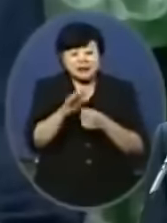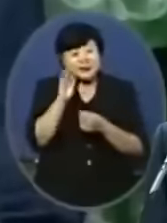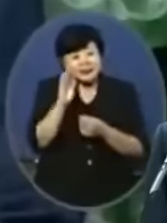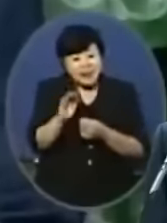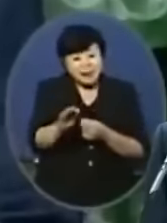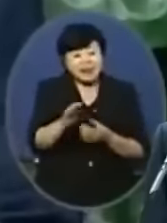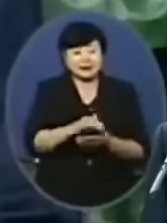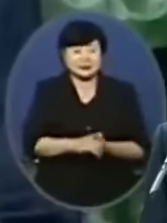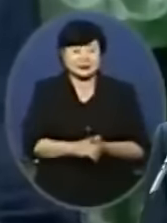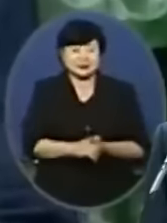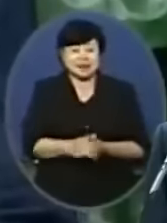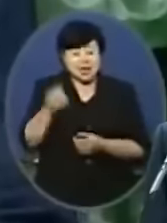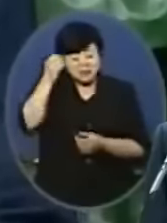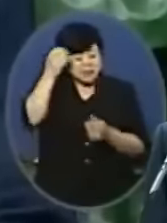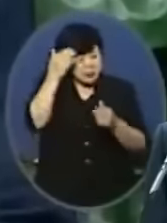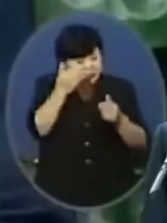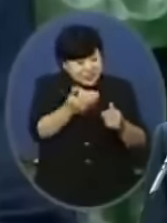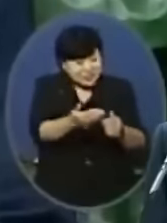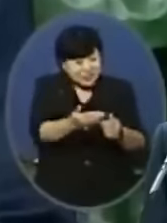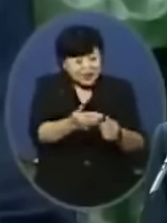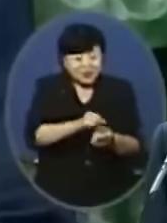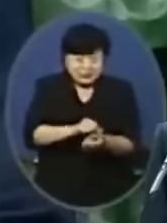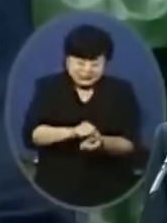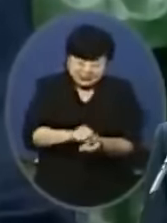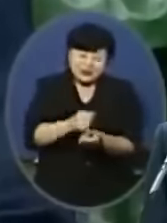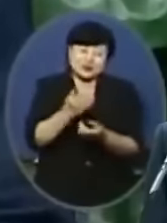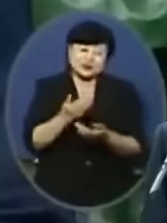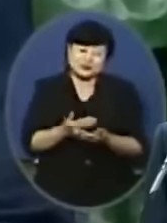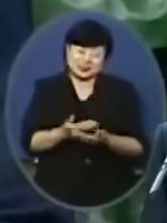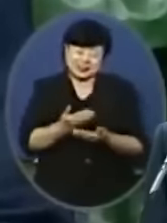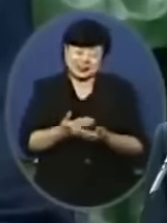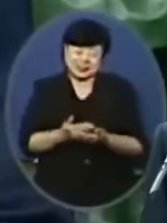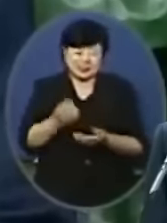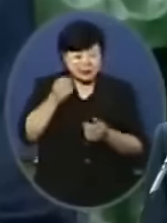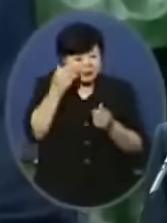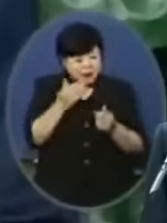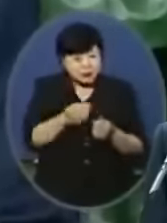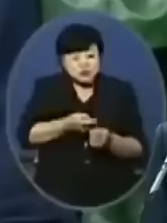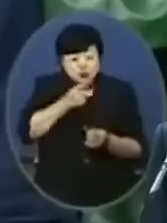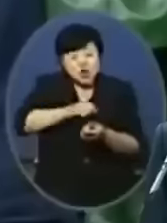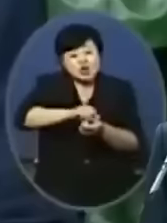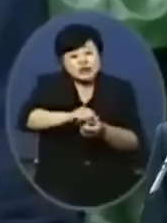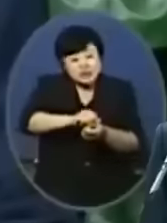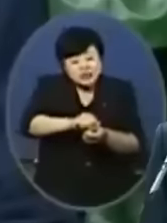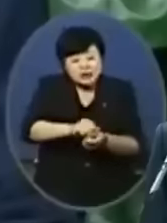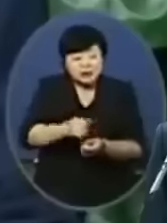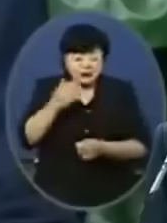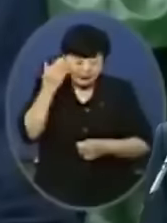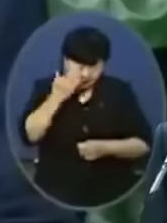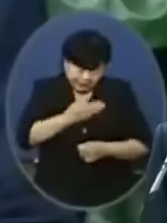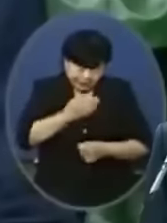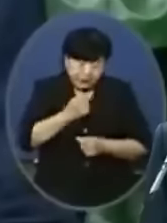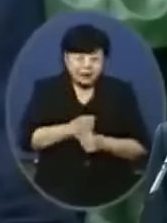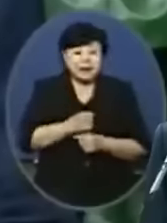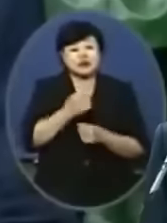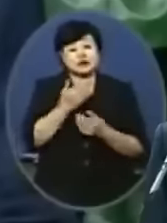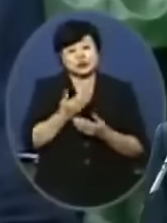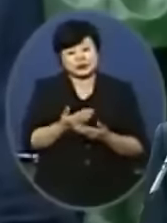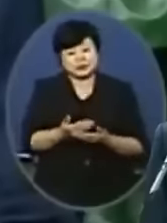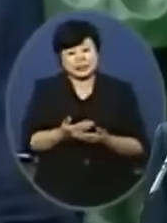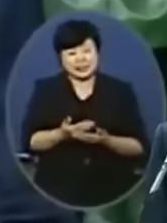다음에 성령이 우리를 씻어주시는 것입니다. 성령이 물로 씻어 깨끗하게 만들어주시는